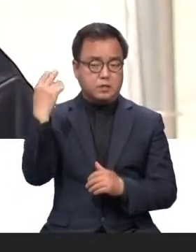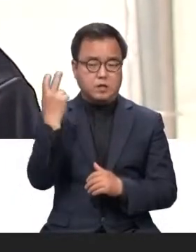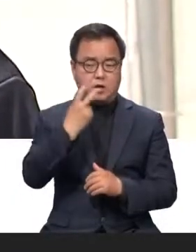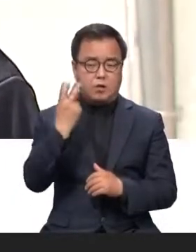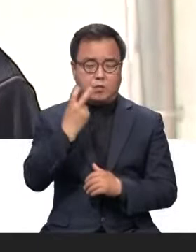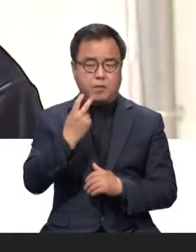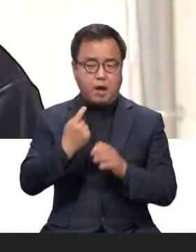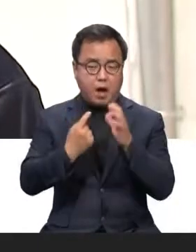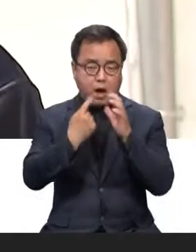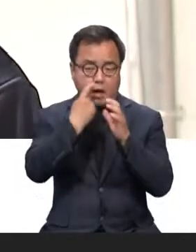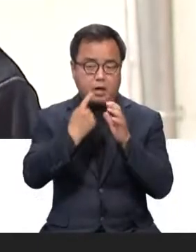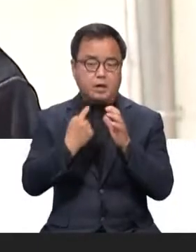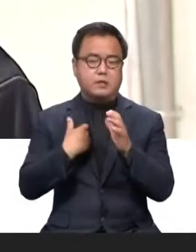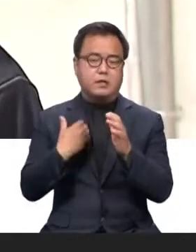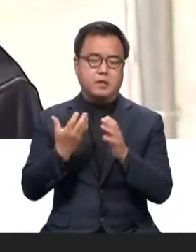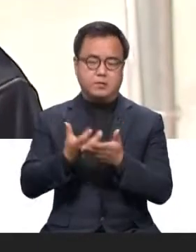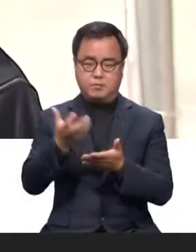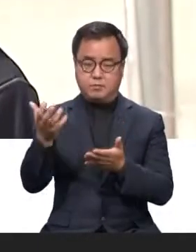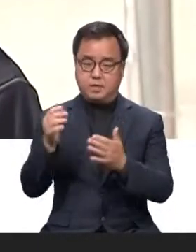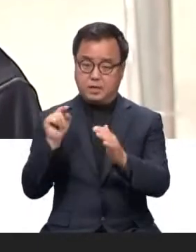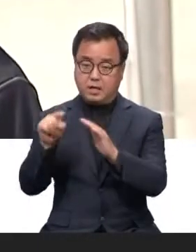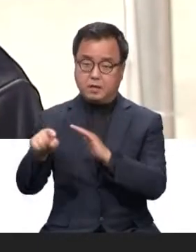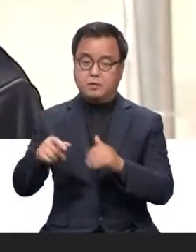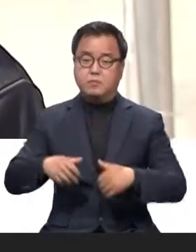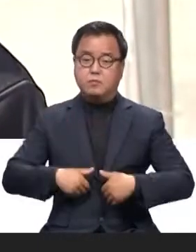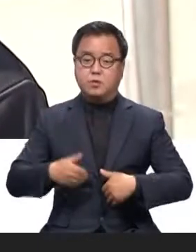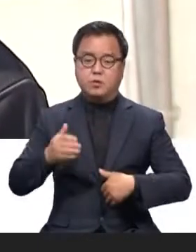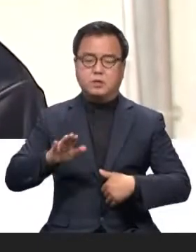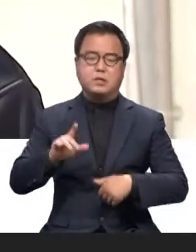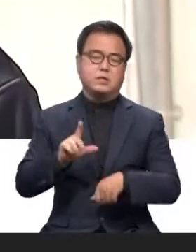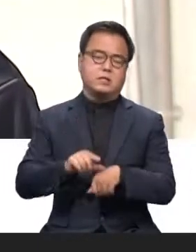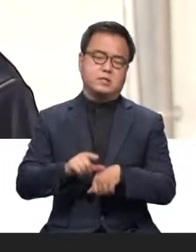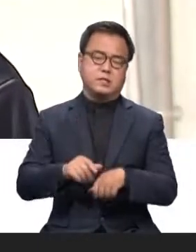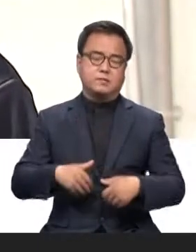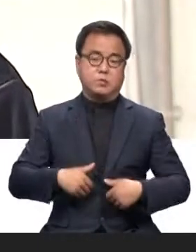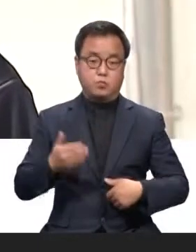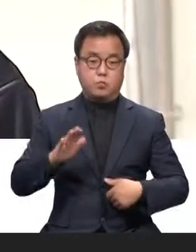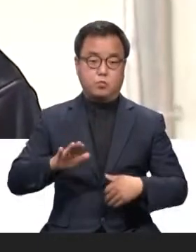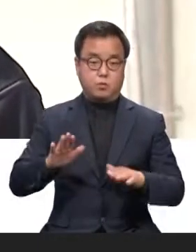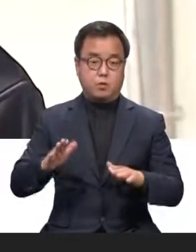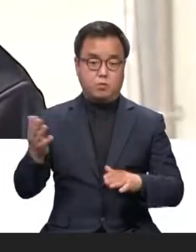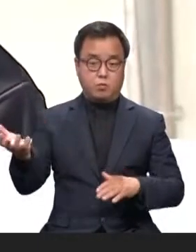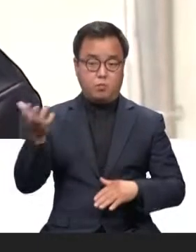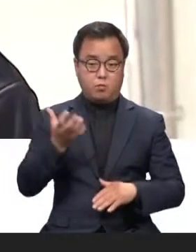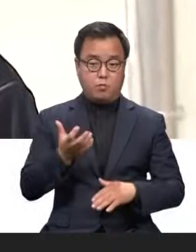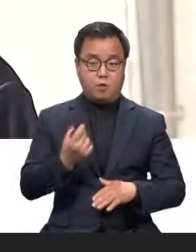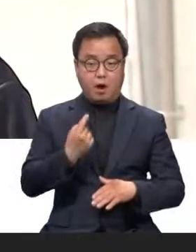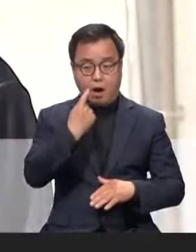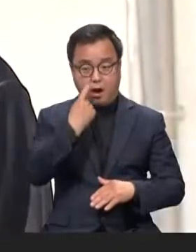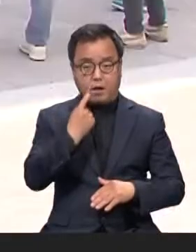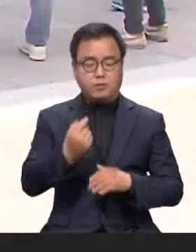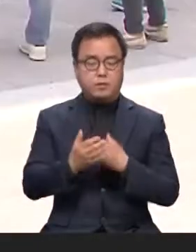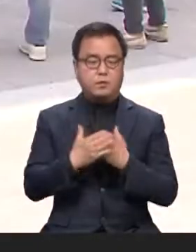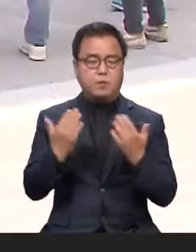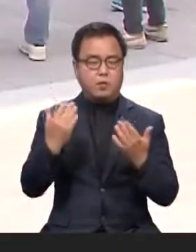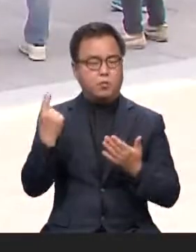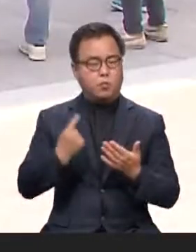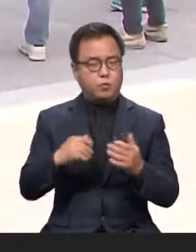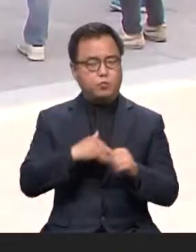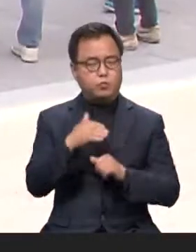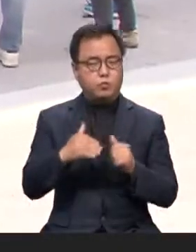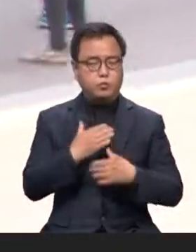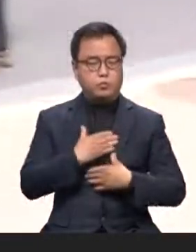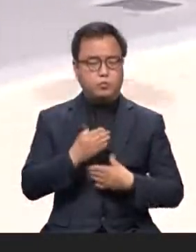좀 시간도 필요하고 그랬는데 와서 학교에서 진행하니까 시간도 절약되고 빨리 끝내고 좋았던 것 같아요.